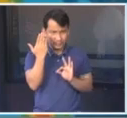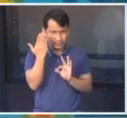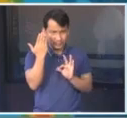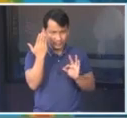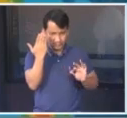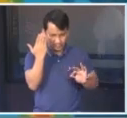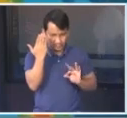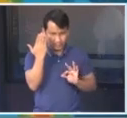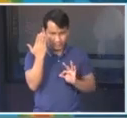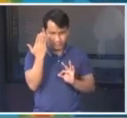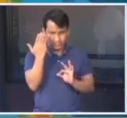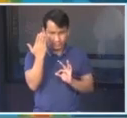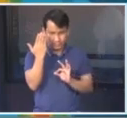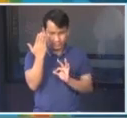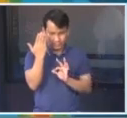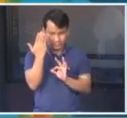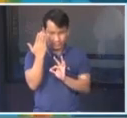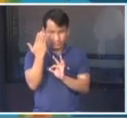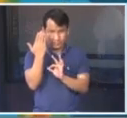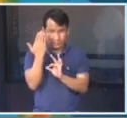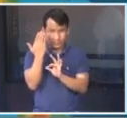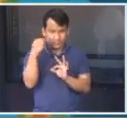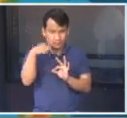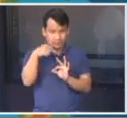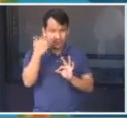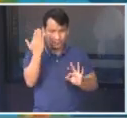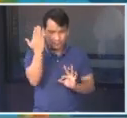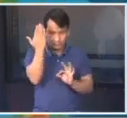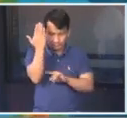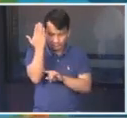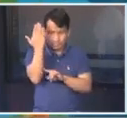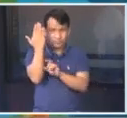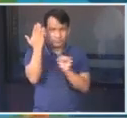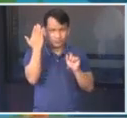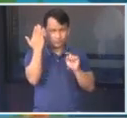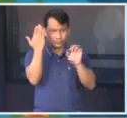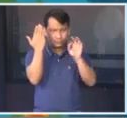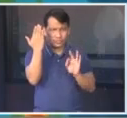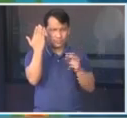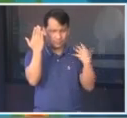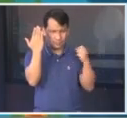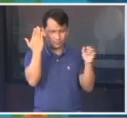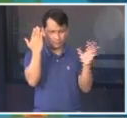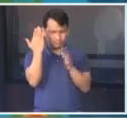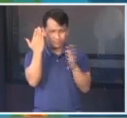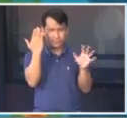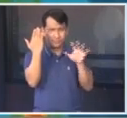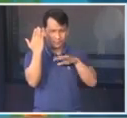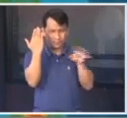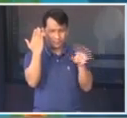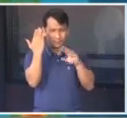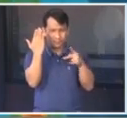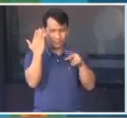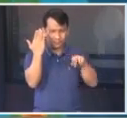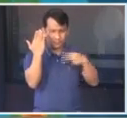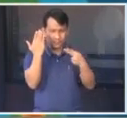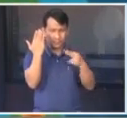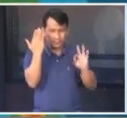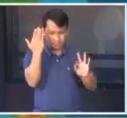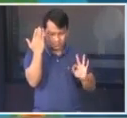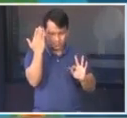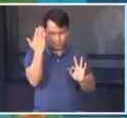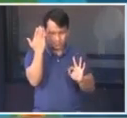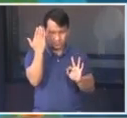kilometers sa Silangan. Timog Silangan ang hinatuan, Surigao del Sur. May lakas ng hangin na 55 kilometers per hour ang bagyo